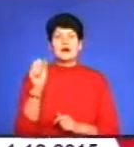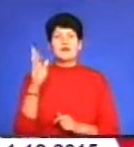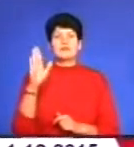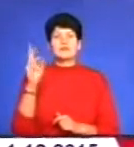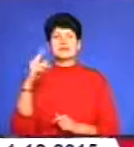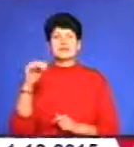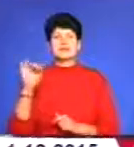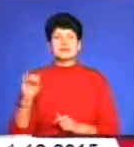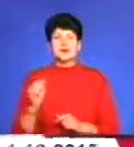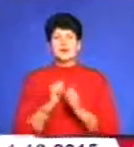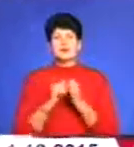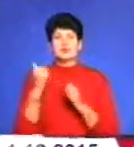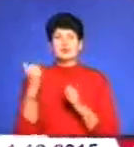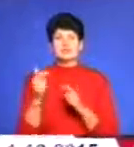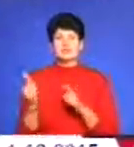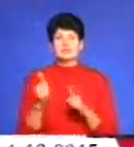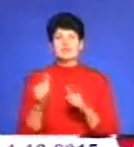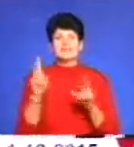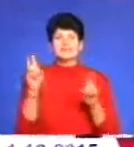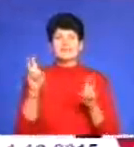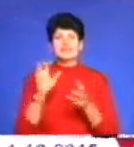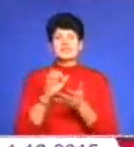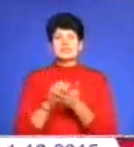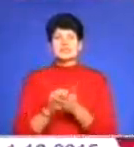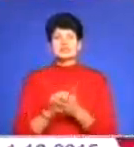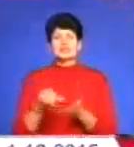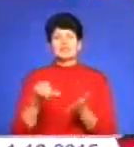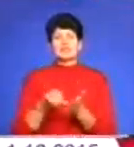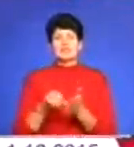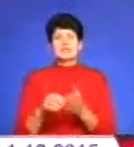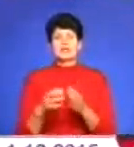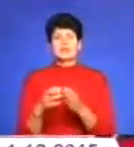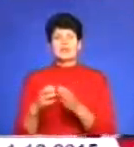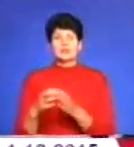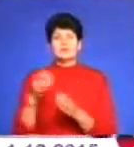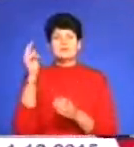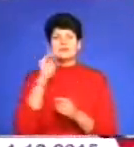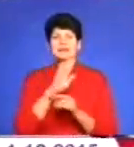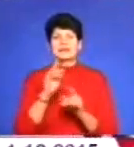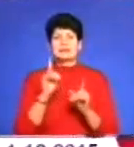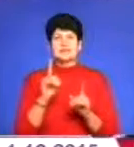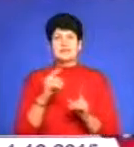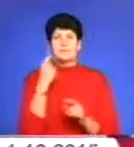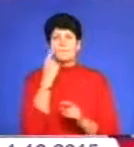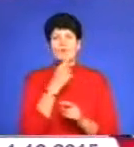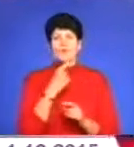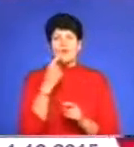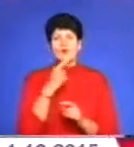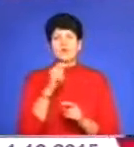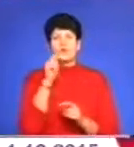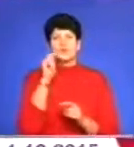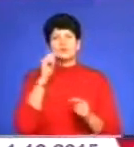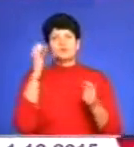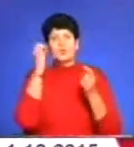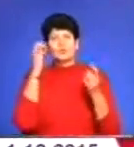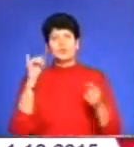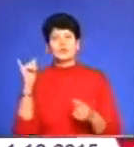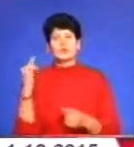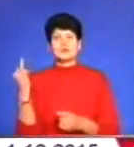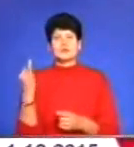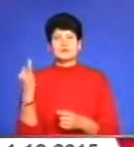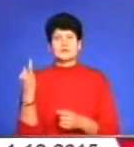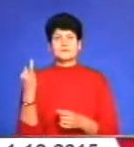Кожного тижня готує тематичні заняття для того, щоб учасники групи вивчали не лише мову, а й українську культуру та історію. Підхід у